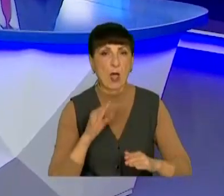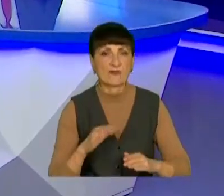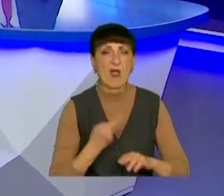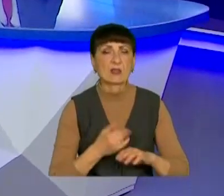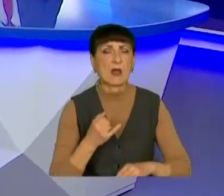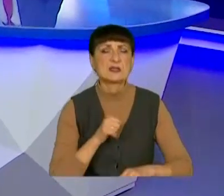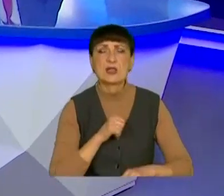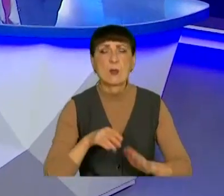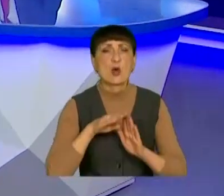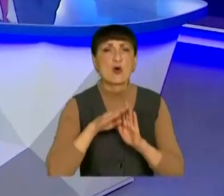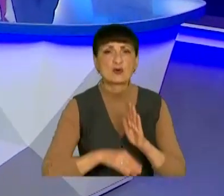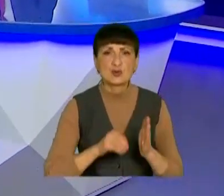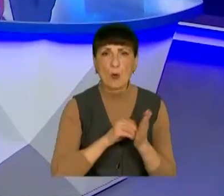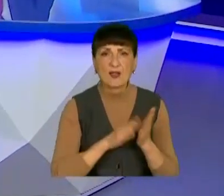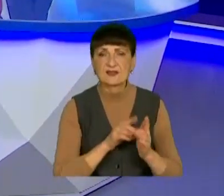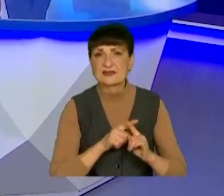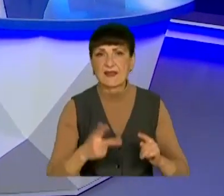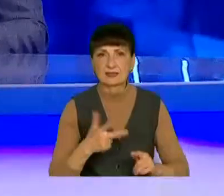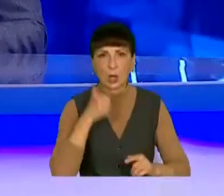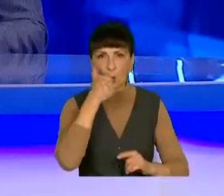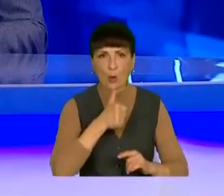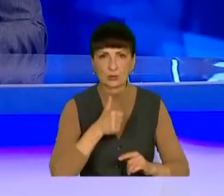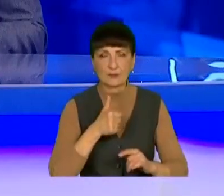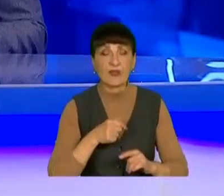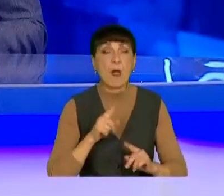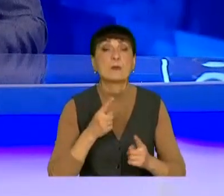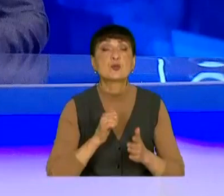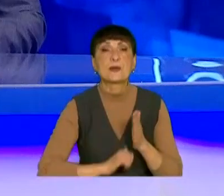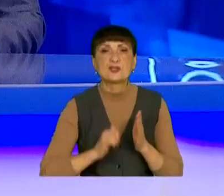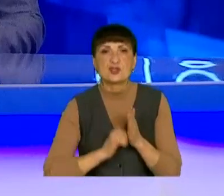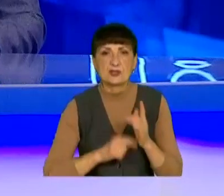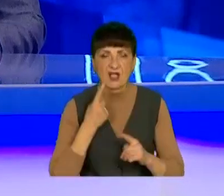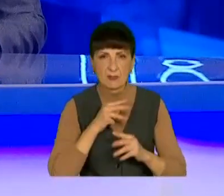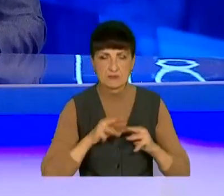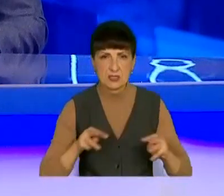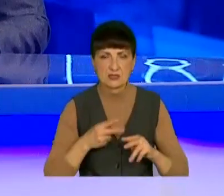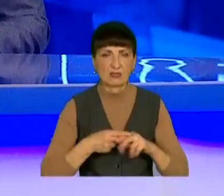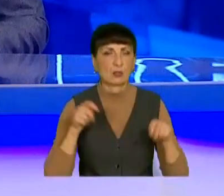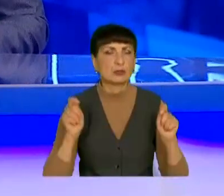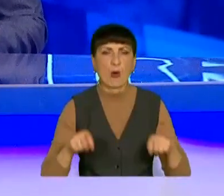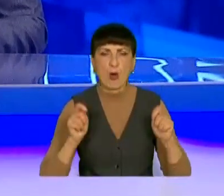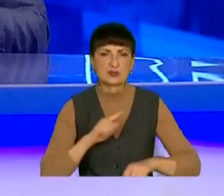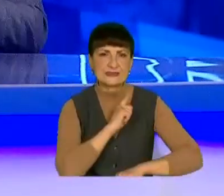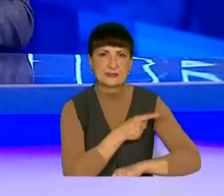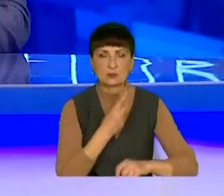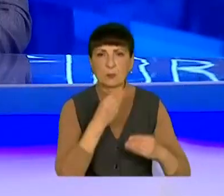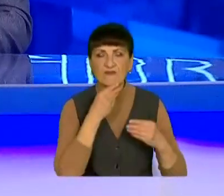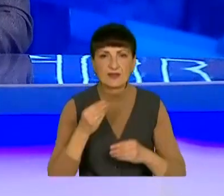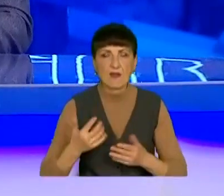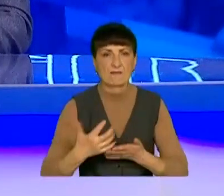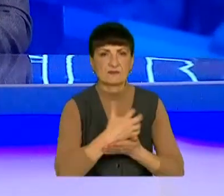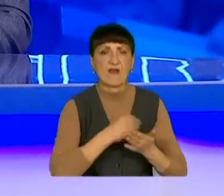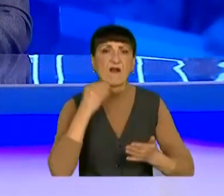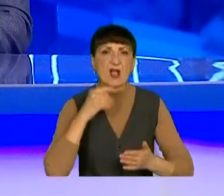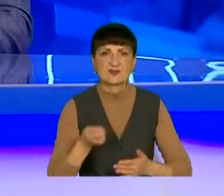худший показатель за последние 3 года. А виной всему, говорит министр, проливные дожди, которые повлияли и на